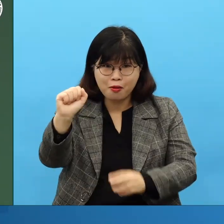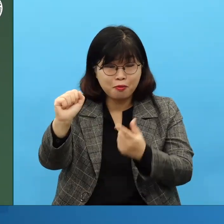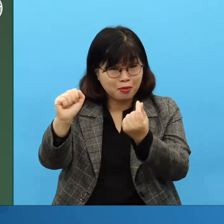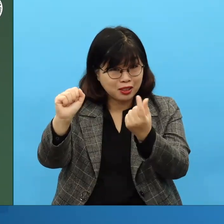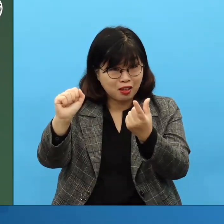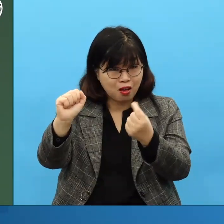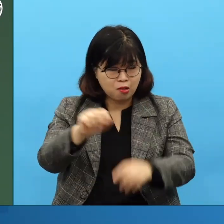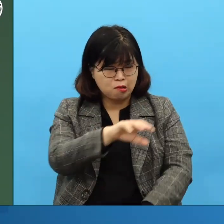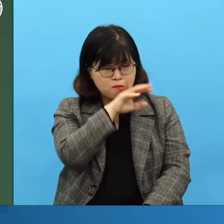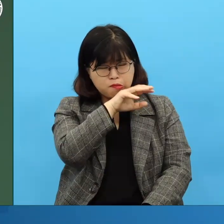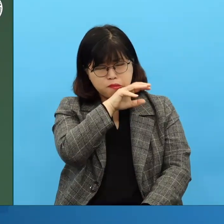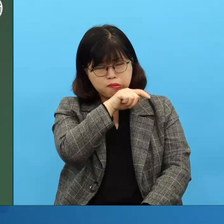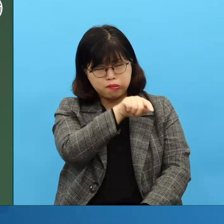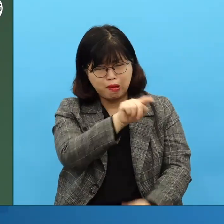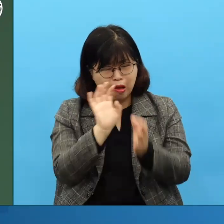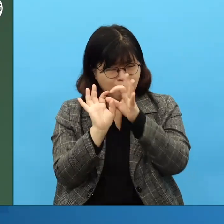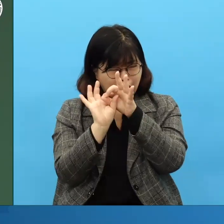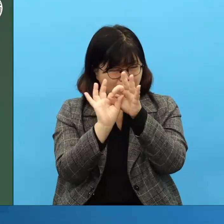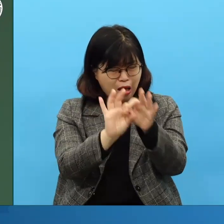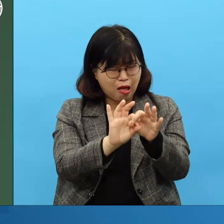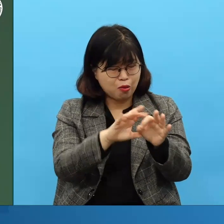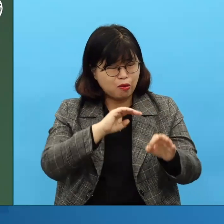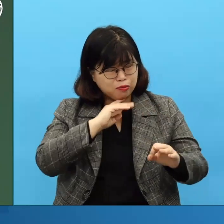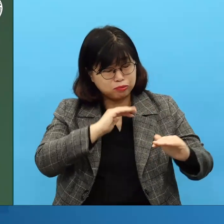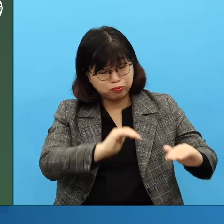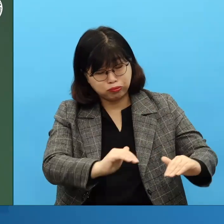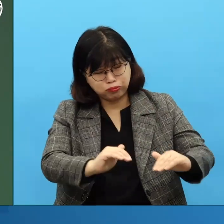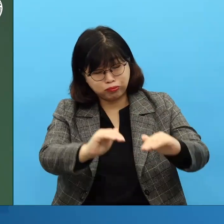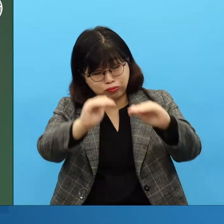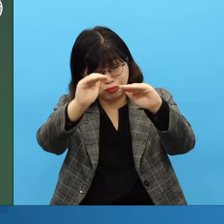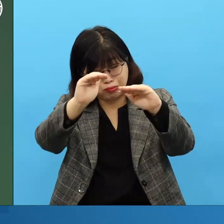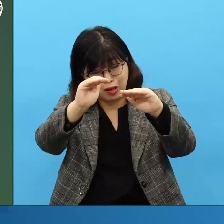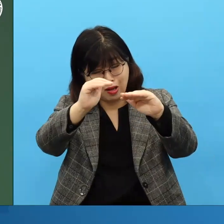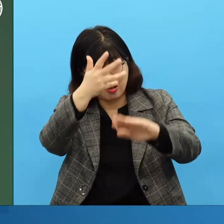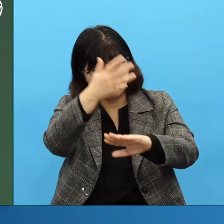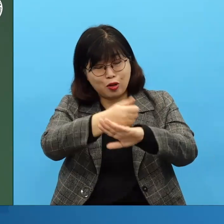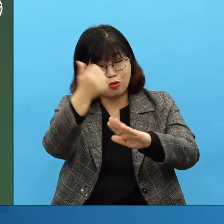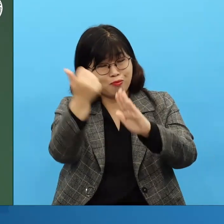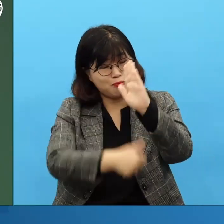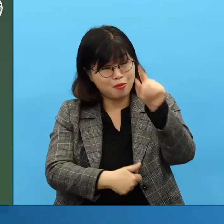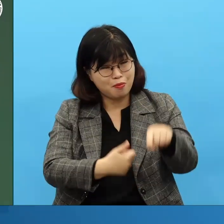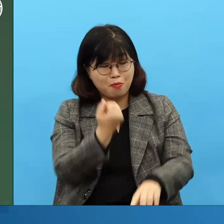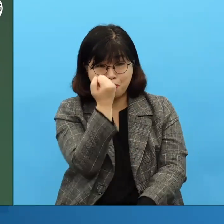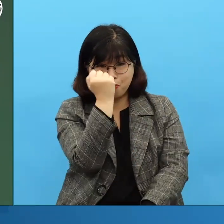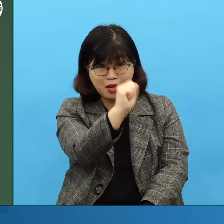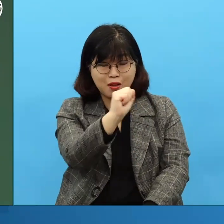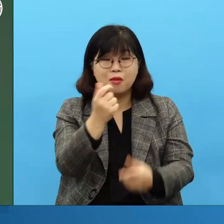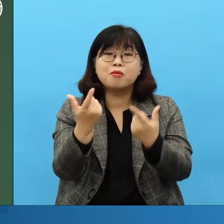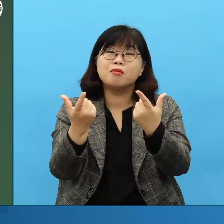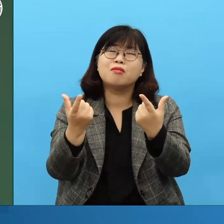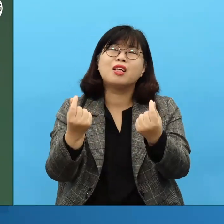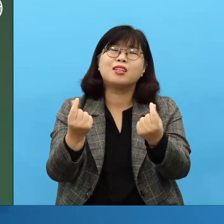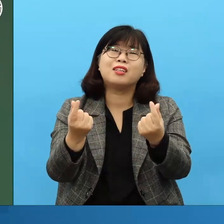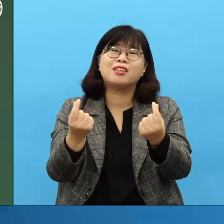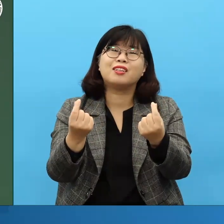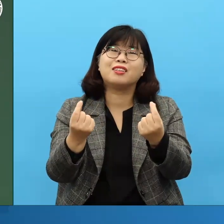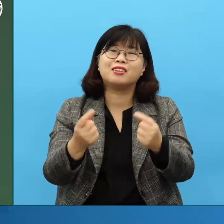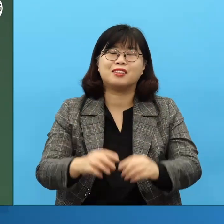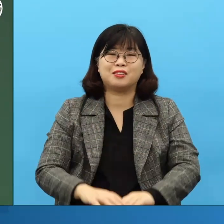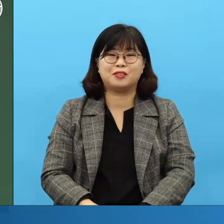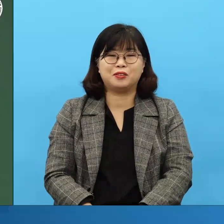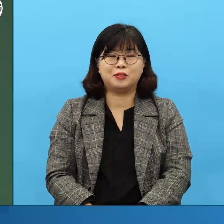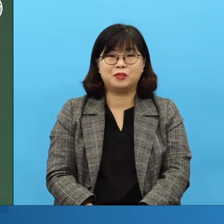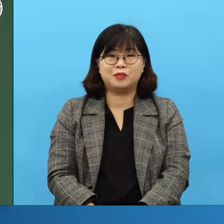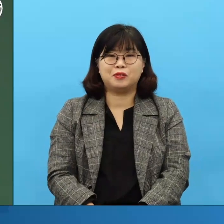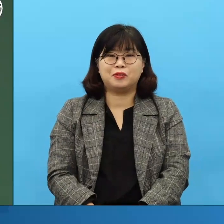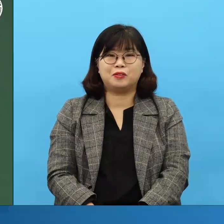25 응답은 사실은 불신자에게도 옵니다. And in fact, even the 25-hour answers come even to unbelievers. 그 말은 어느 날